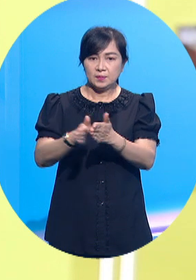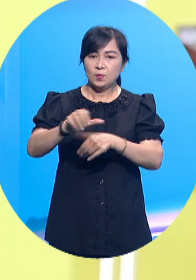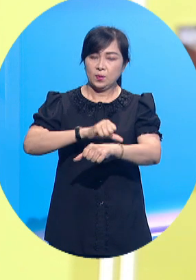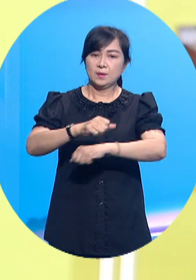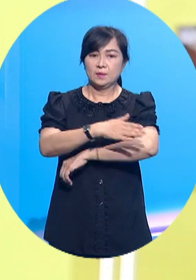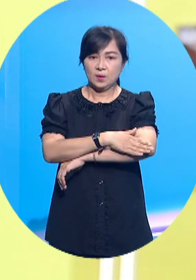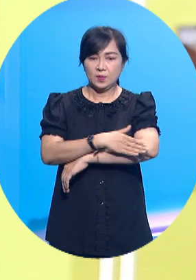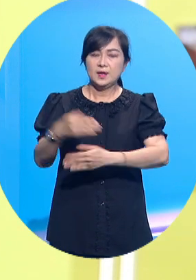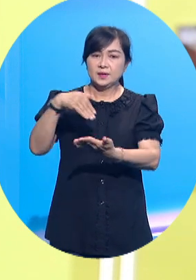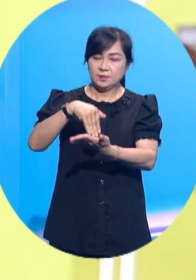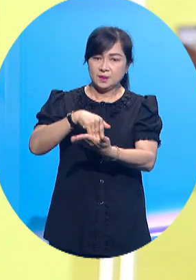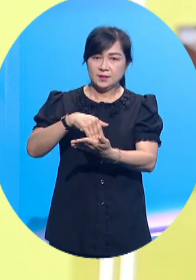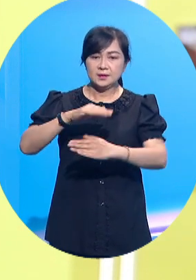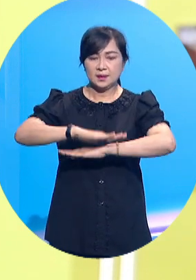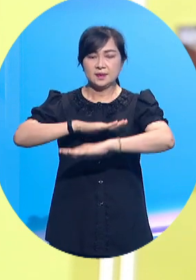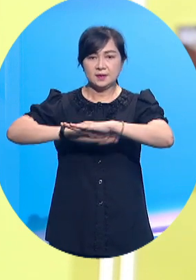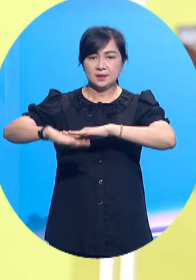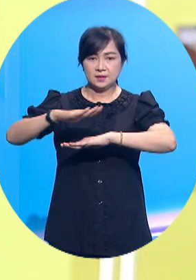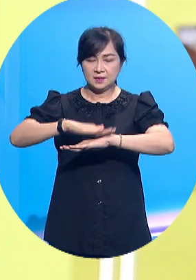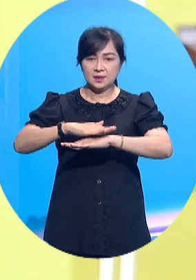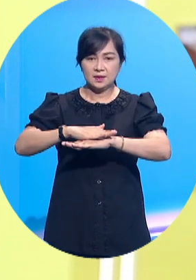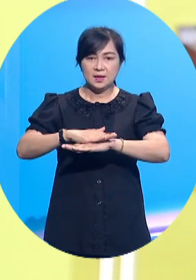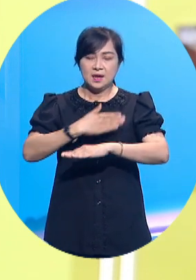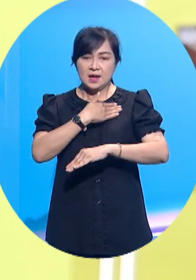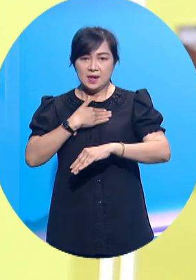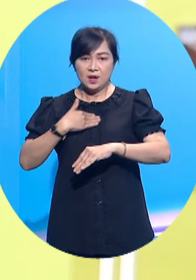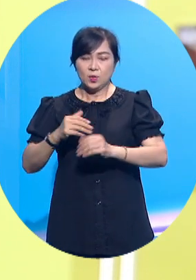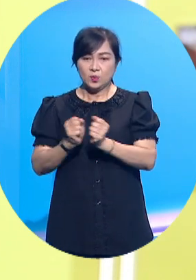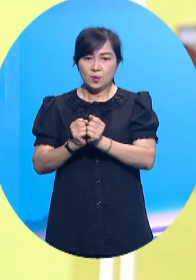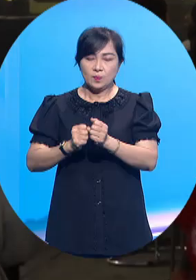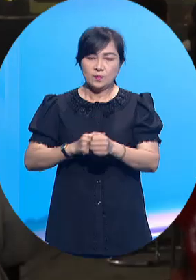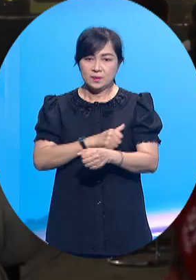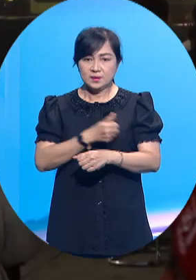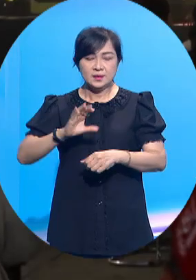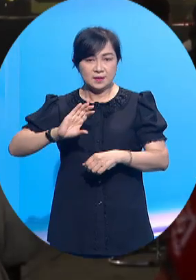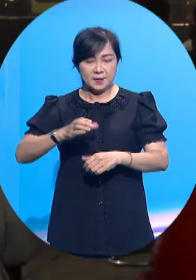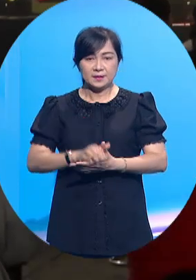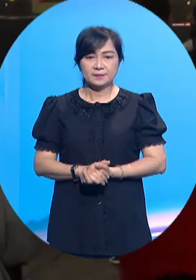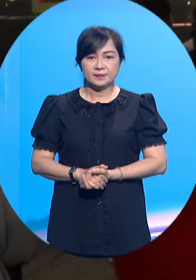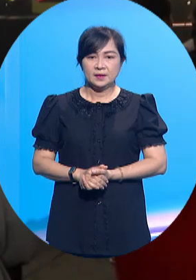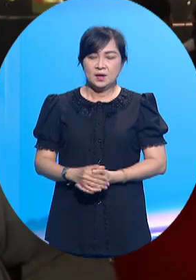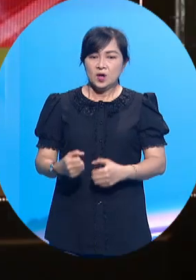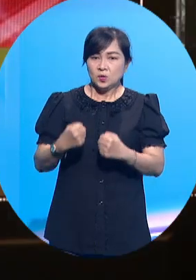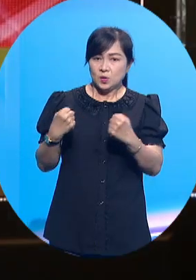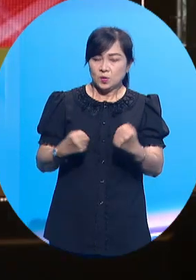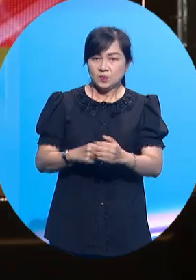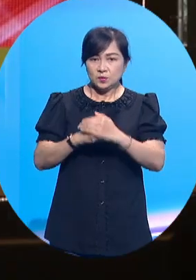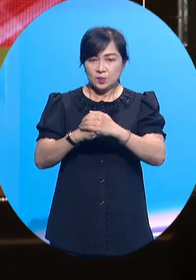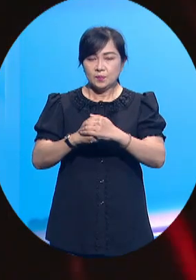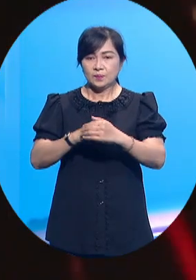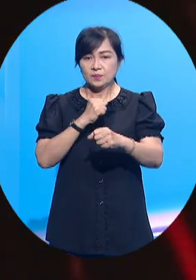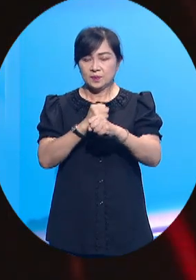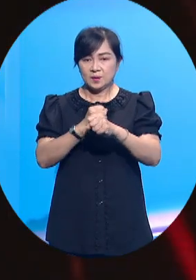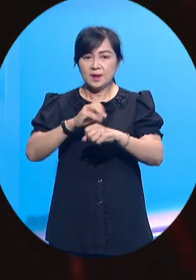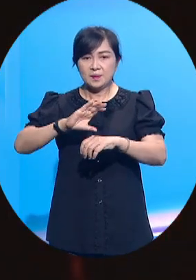động hỗ trợ và tiếp sức nhằm xây dựng một nền tảng đồng hành lâu dài cùng cộng đồng thợ máy. Những nỗ lực đồng hành và tôn vinh nghề thợ